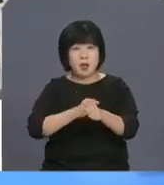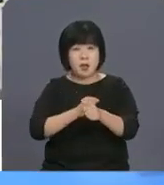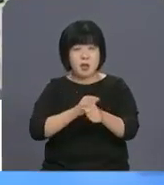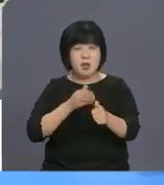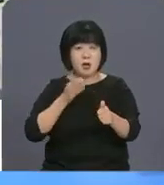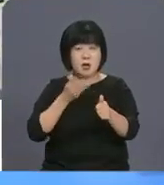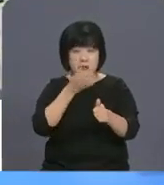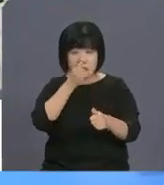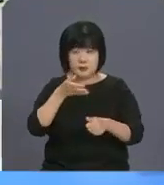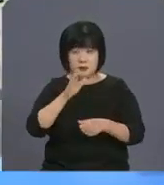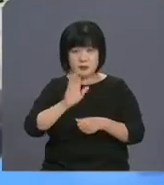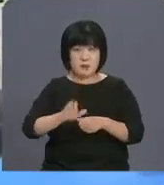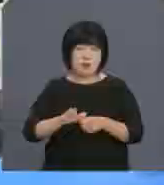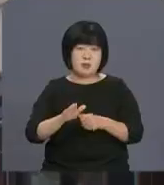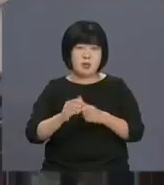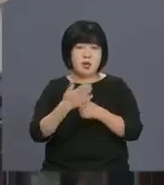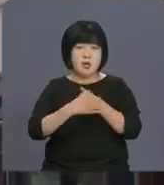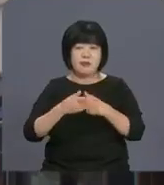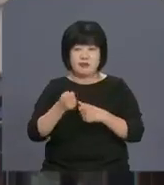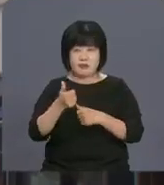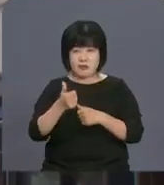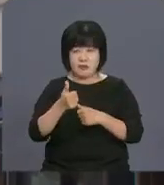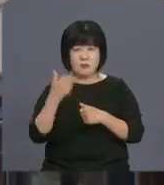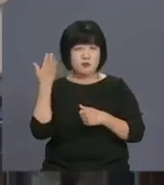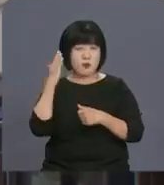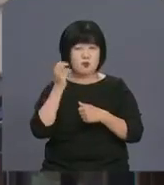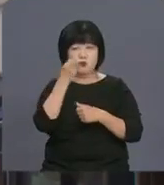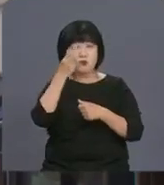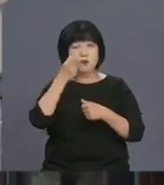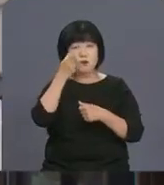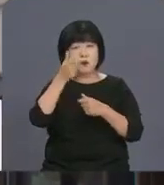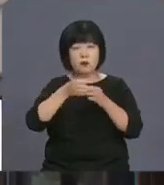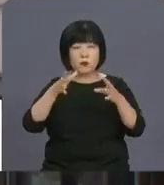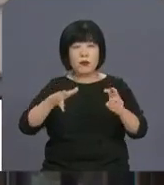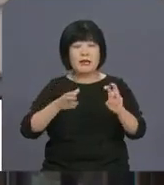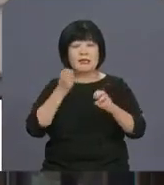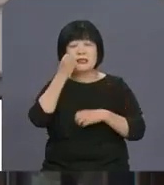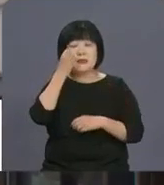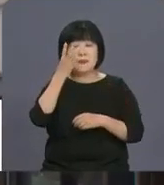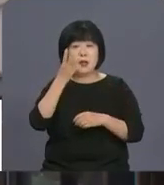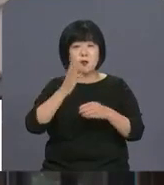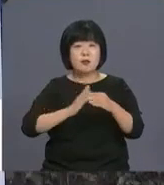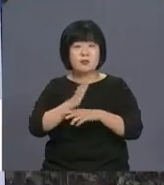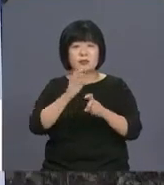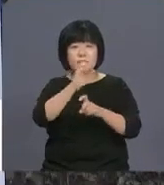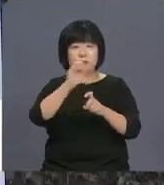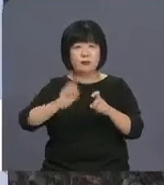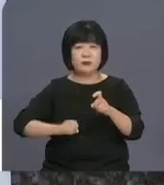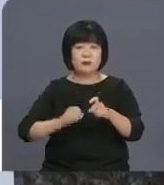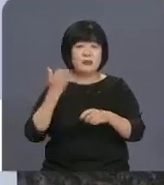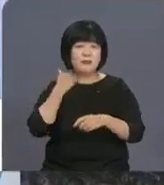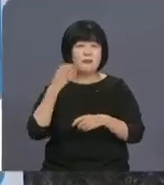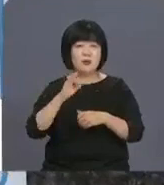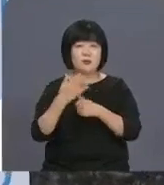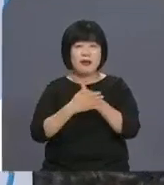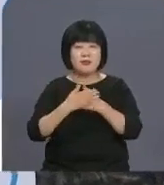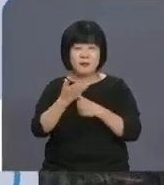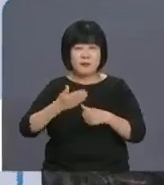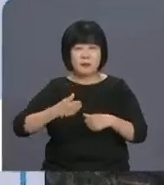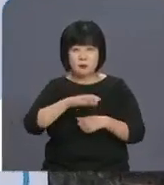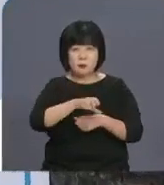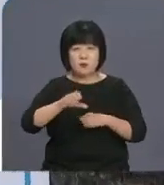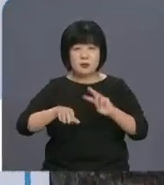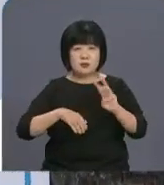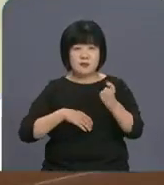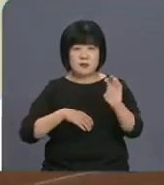사례는 많지 않습니다. 최근 6개월 동안 3개월 이상 10% 이상의 임대료 혜택을 받은 점포는